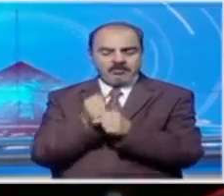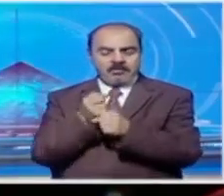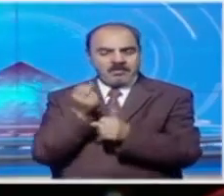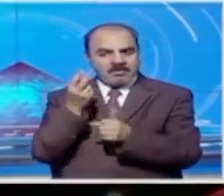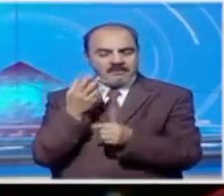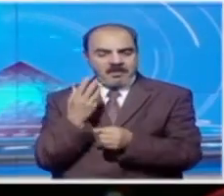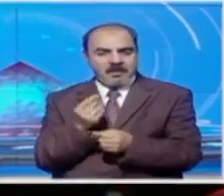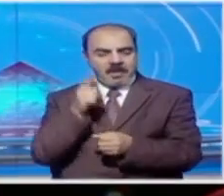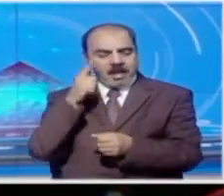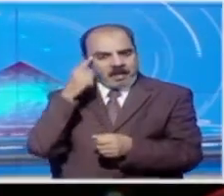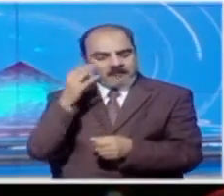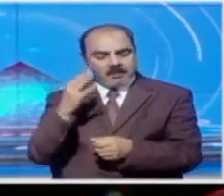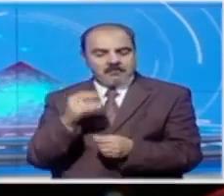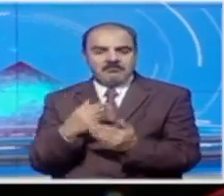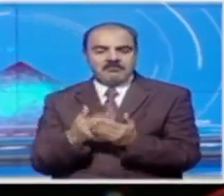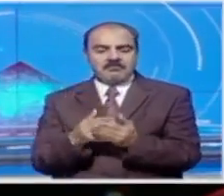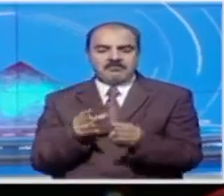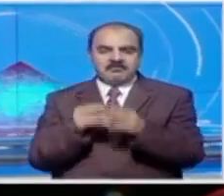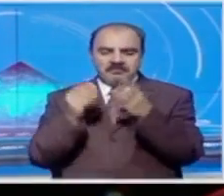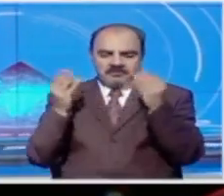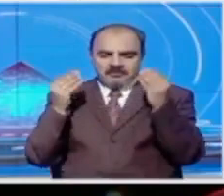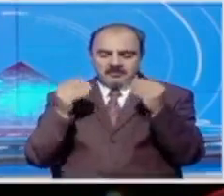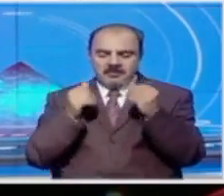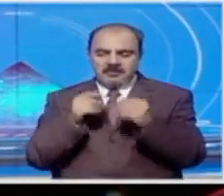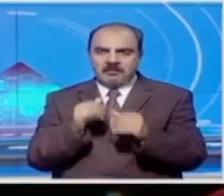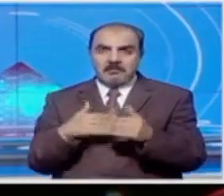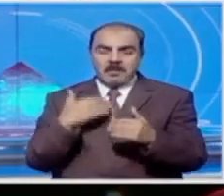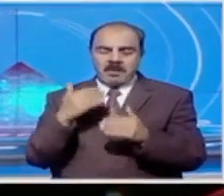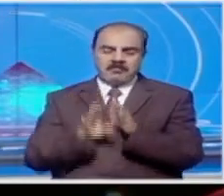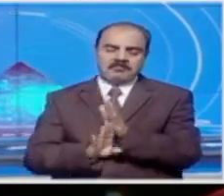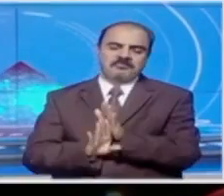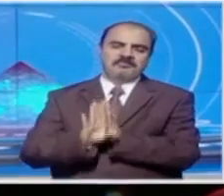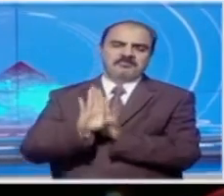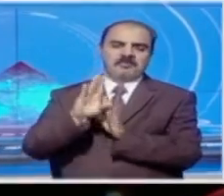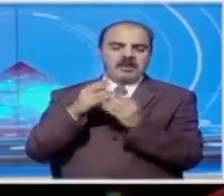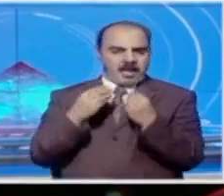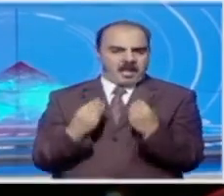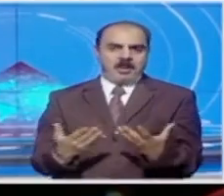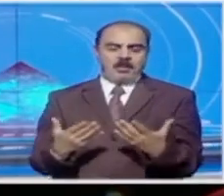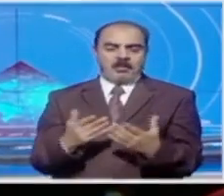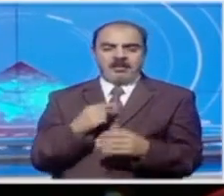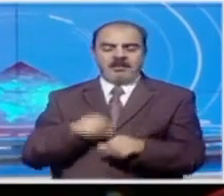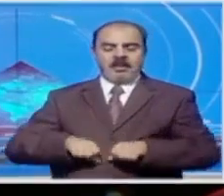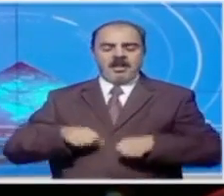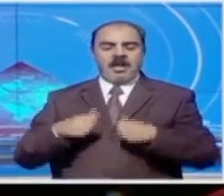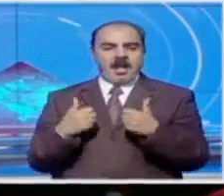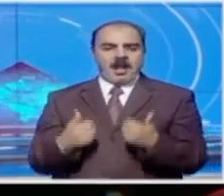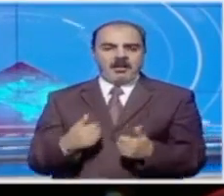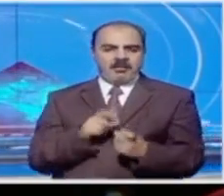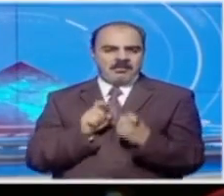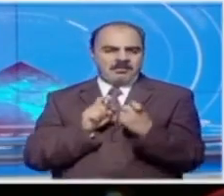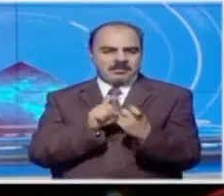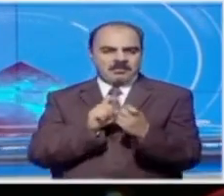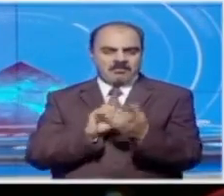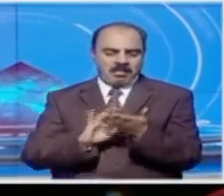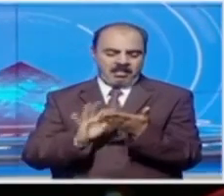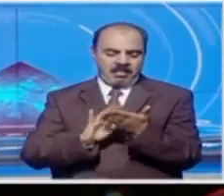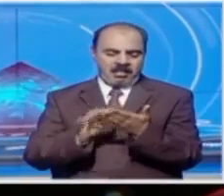ثقافيا وعلميا ومعرفيا وحضاريا لتصبح أسلوب حياة في مواجهة